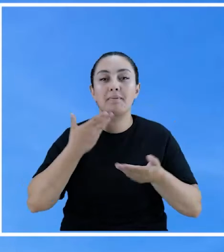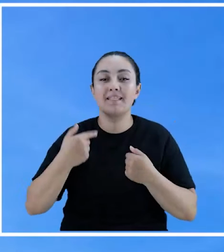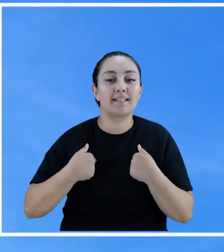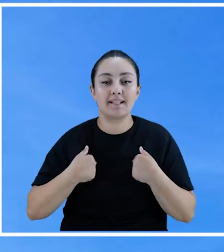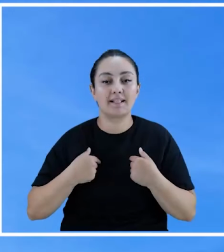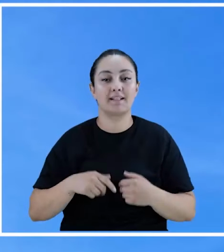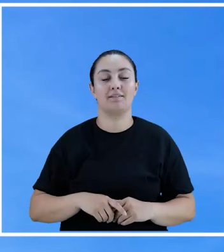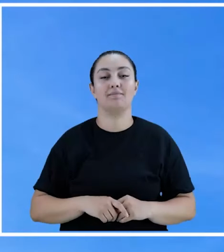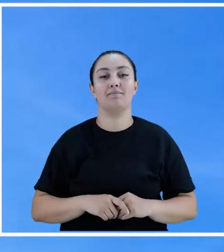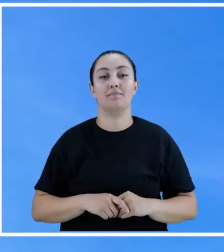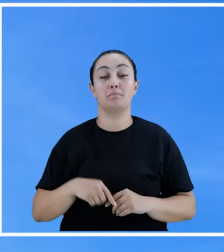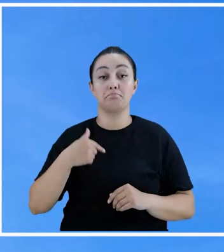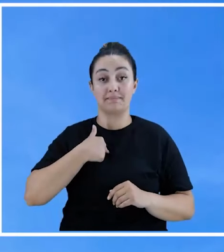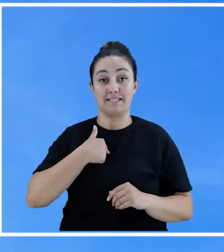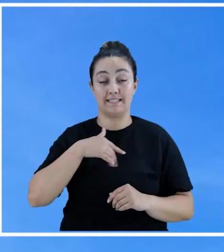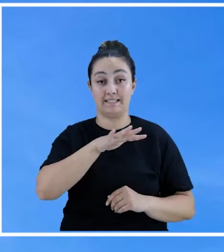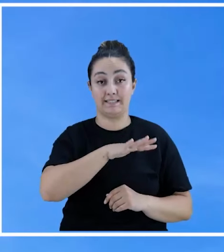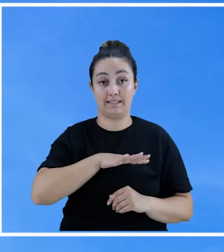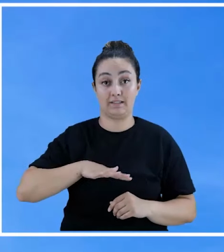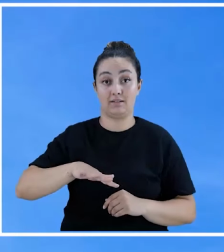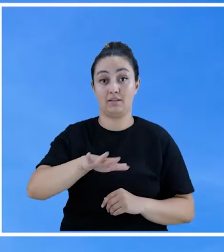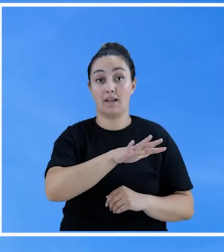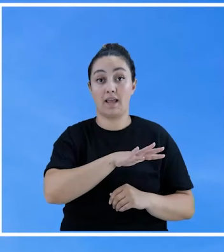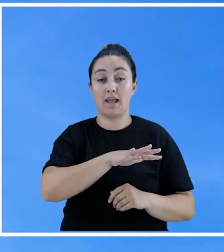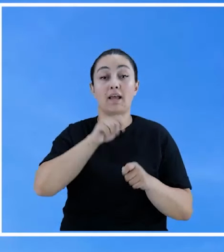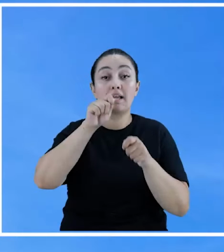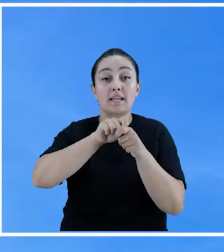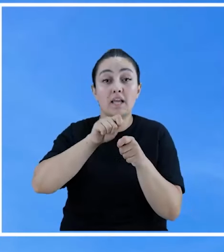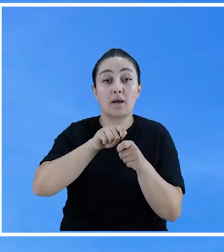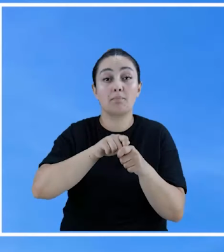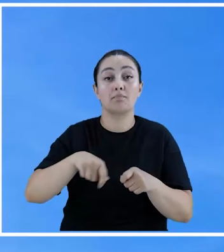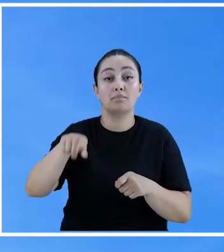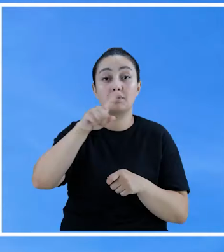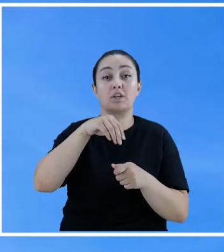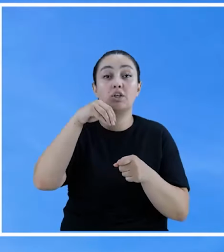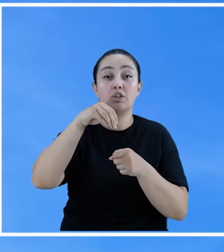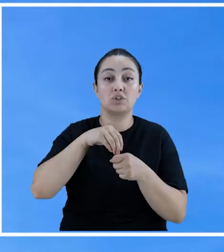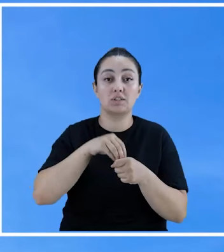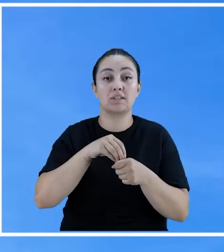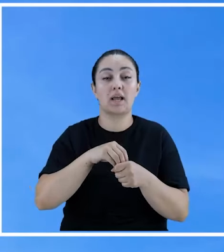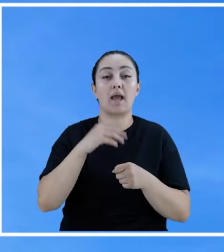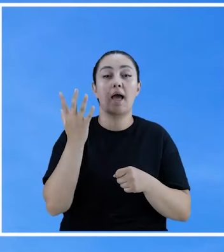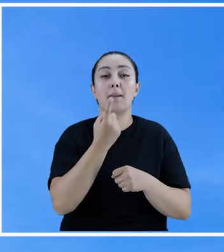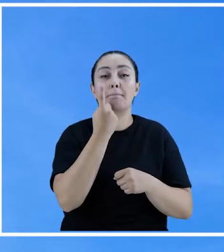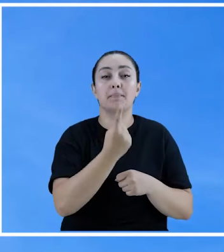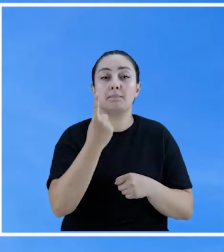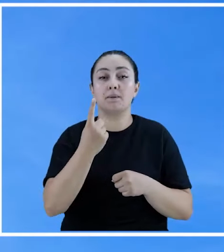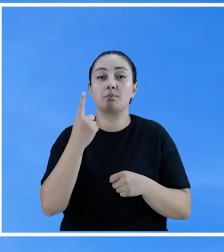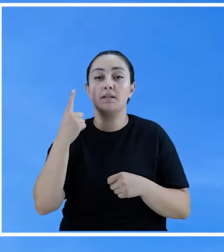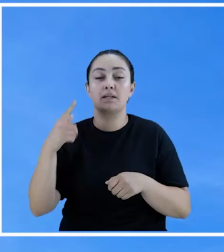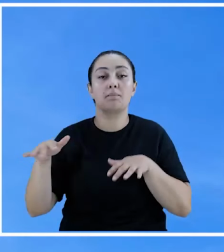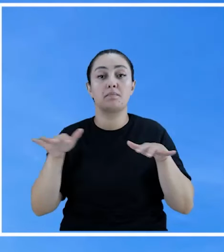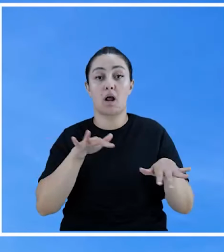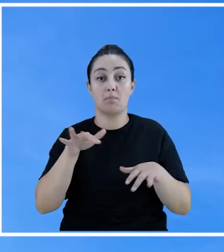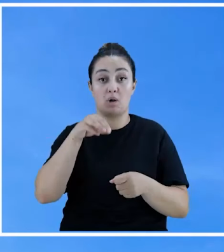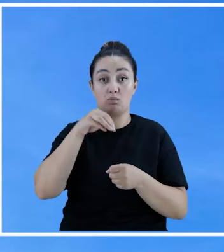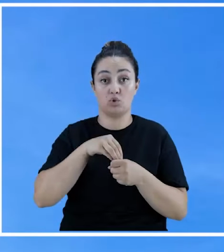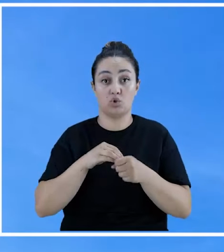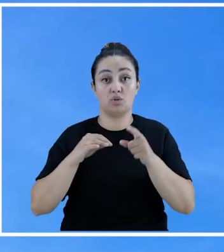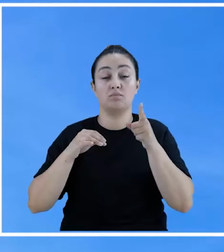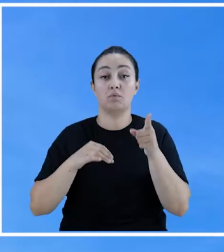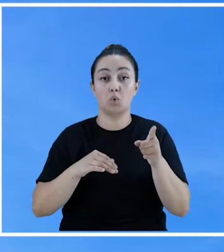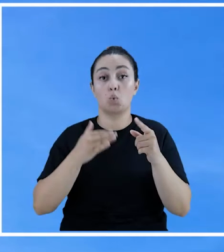sizlerle konuşmuştuk. Bizim tasarımda uyguladığımız yönetmelikler var ve her bir depremden, tecrübeden sonra